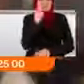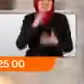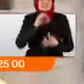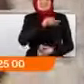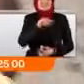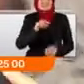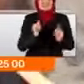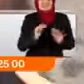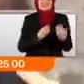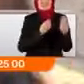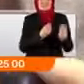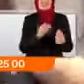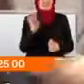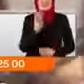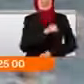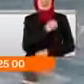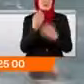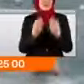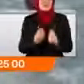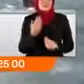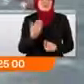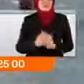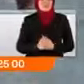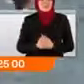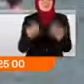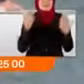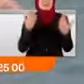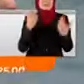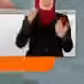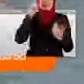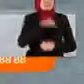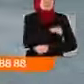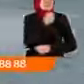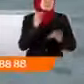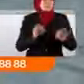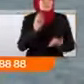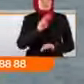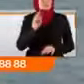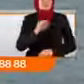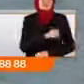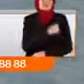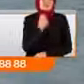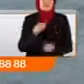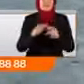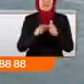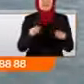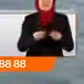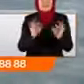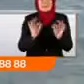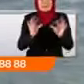hava çok sıcak durulacak gibi değil 33 derece ama işin içine nemli eklenince